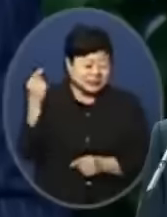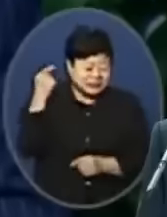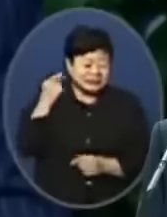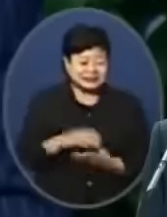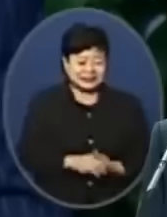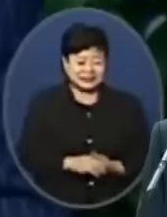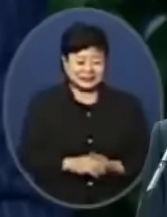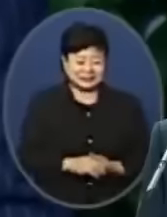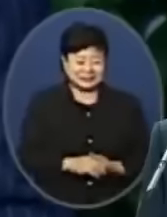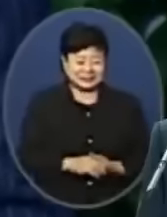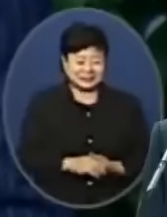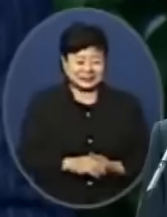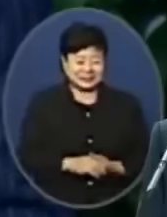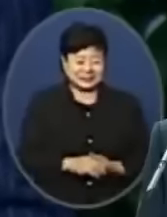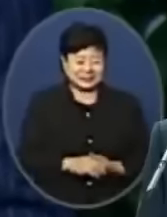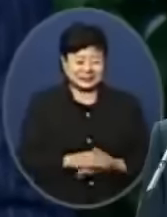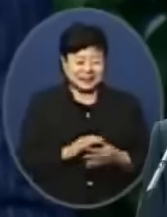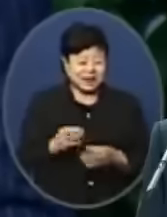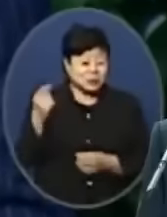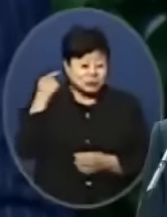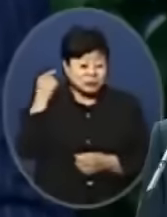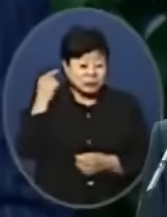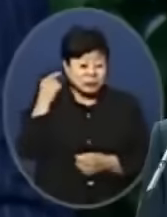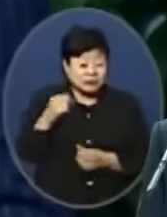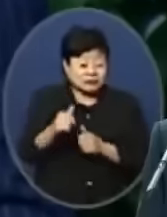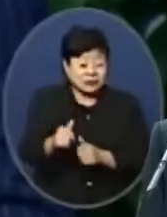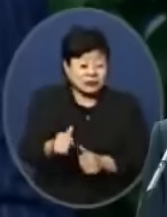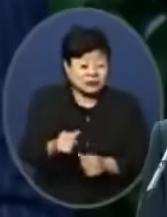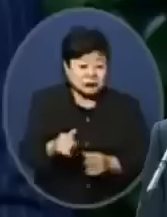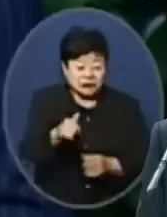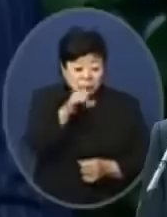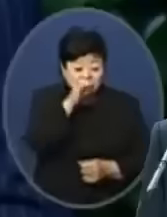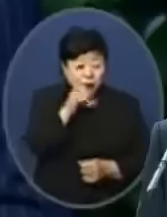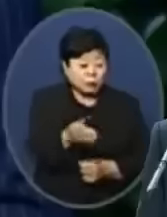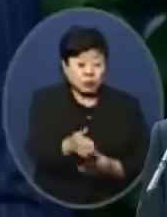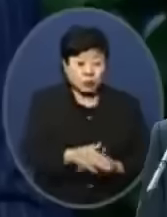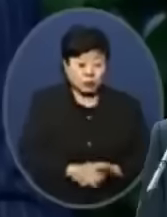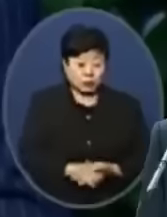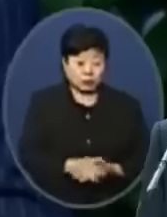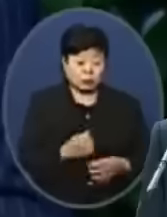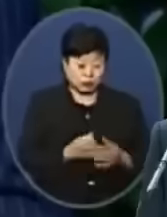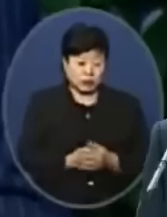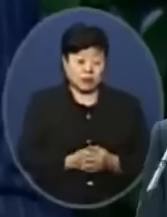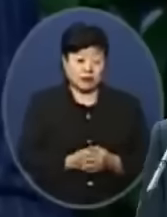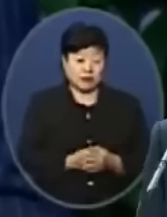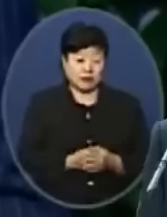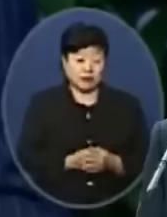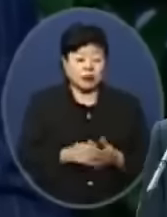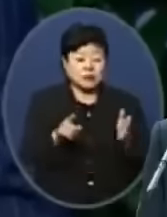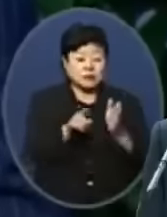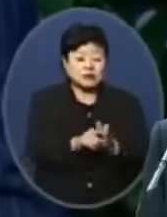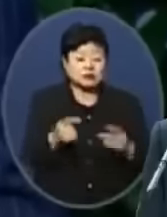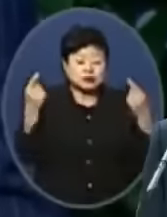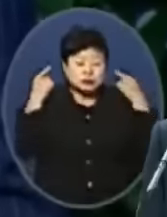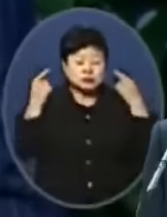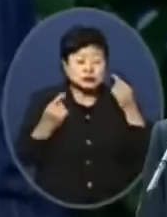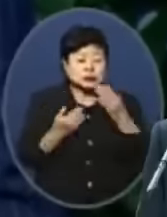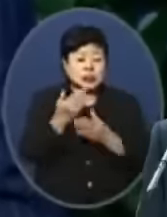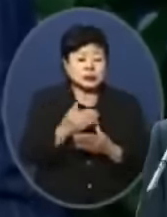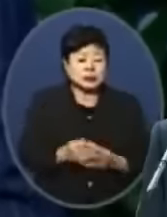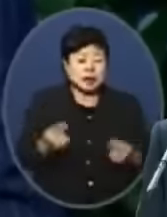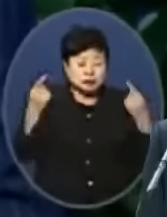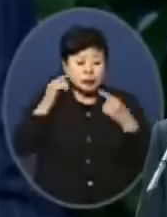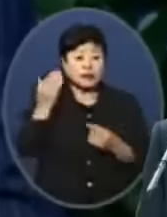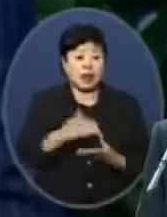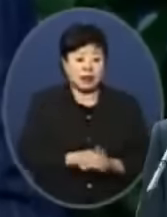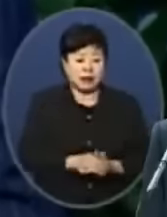입었도다. 그렇게 하면서 따라다니는 사람이 없지 않아요. 믿음은 들음에서 나오는데 들어야